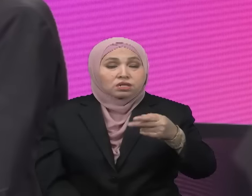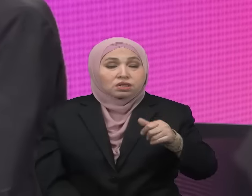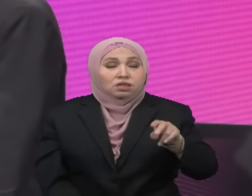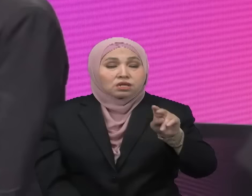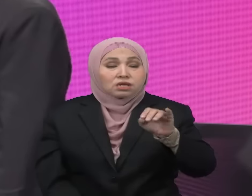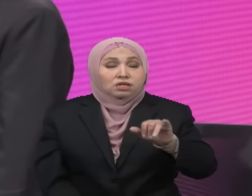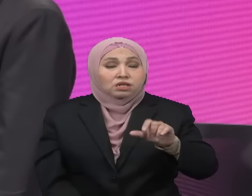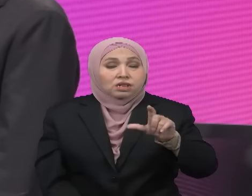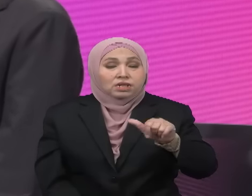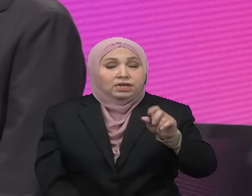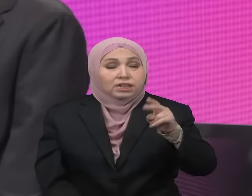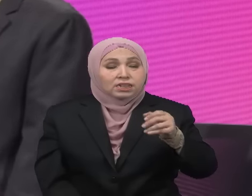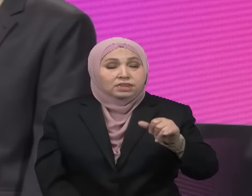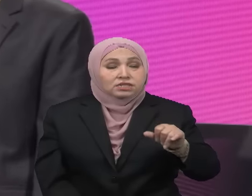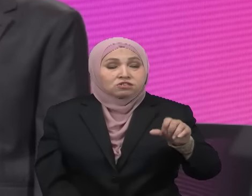syayatin